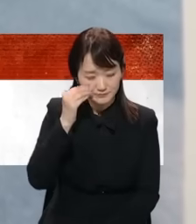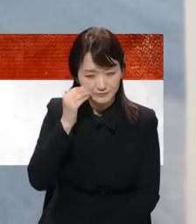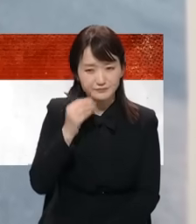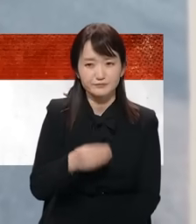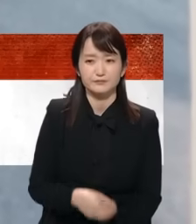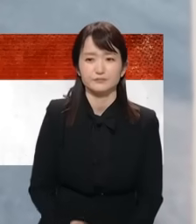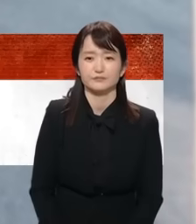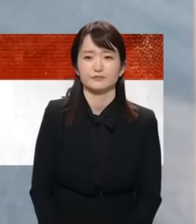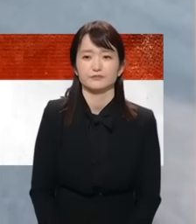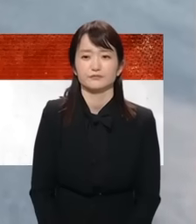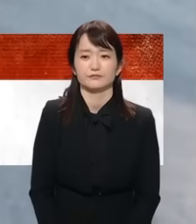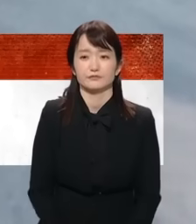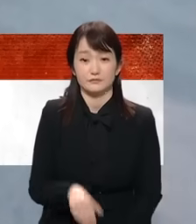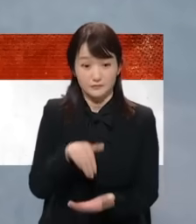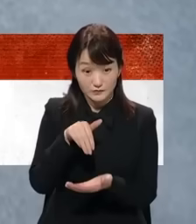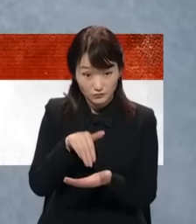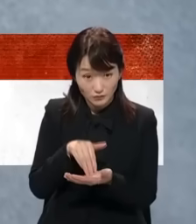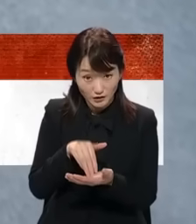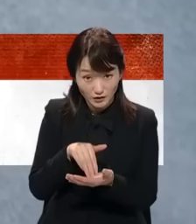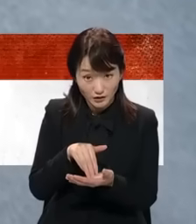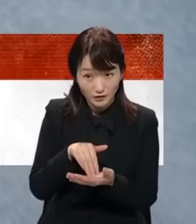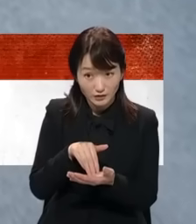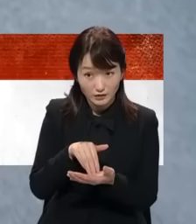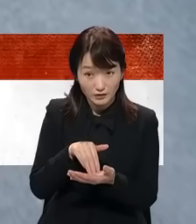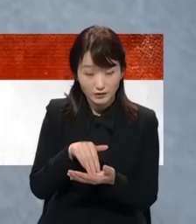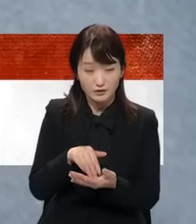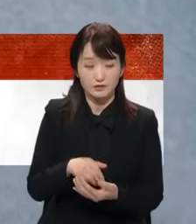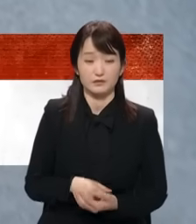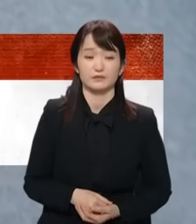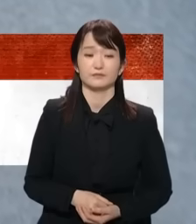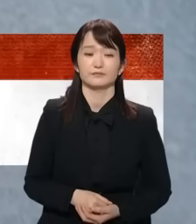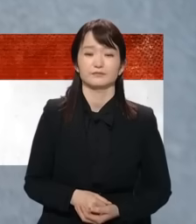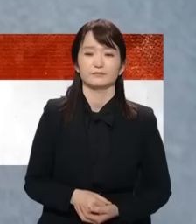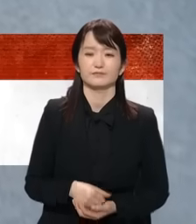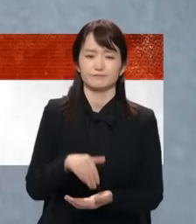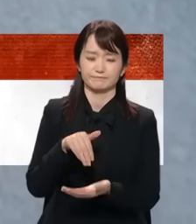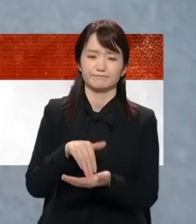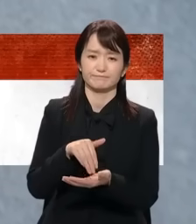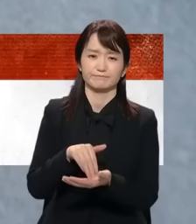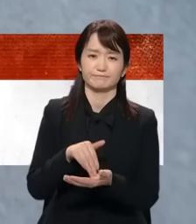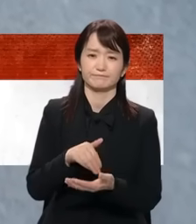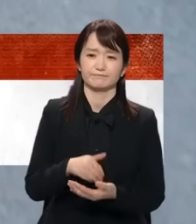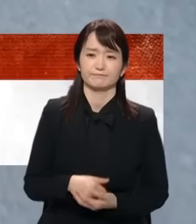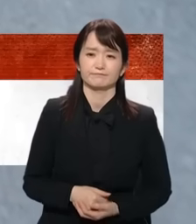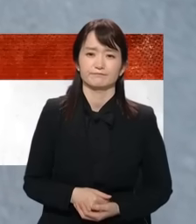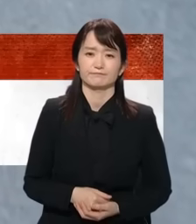힘드셨어요네 후회는 하세요 후회하죠